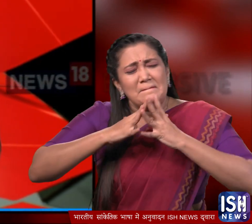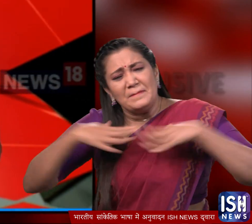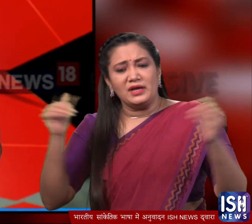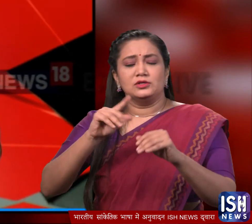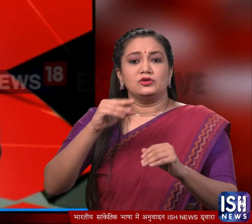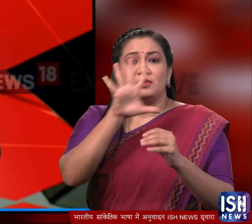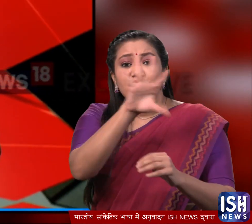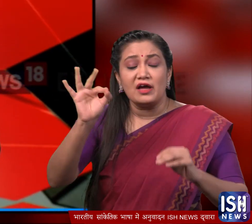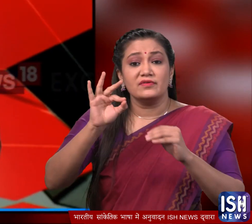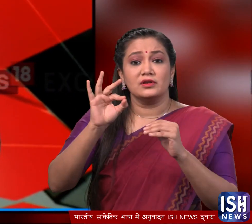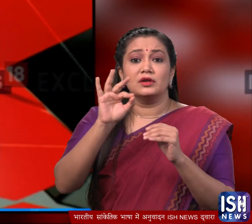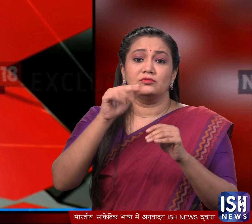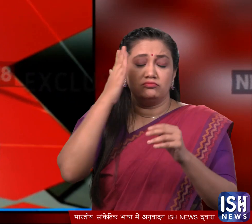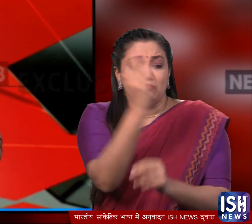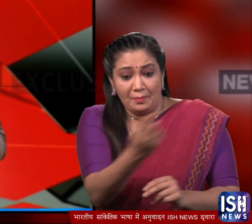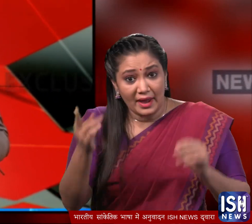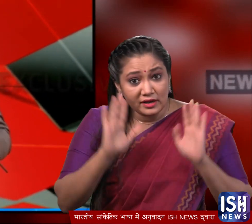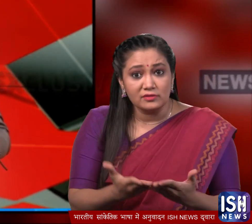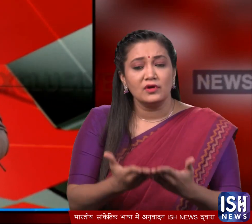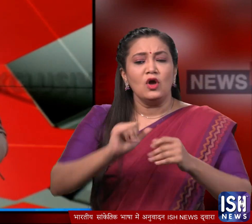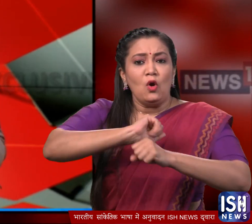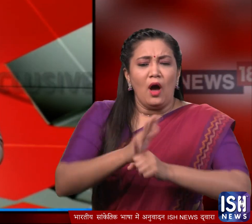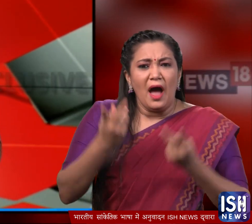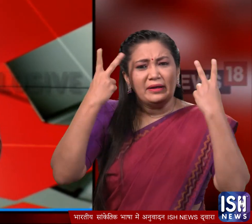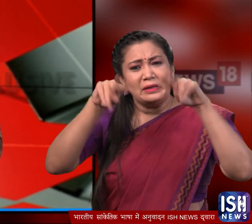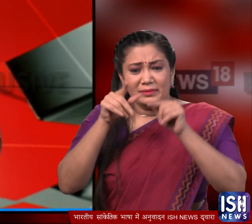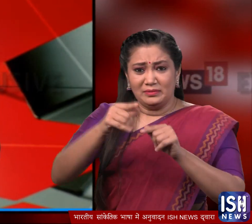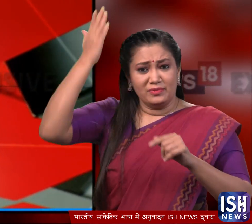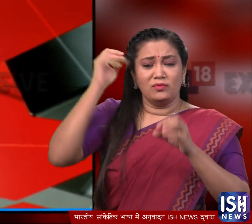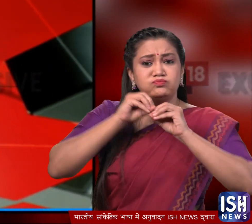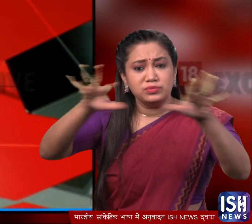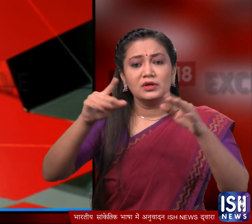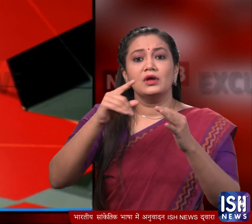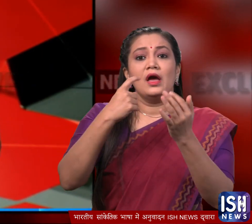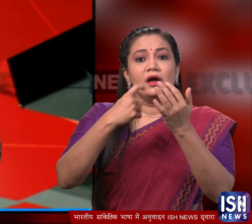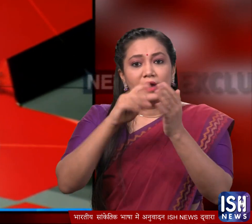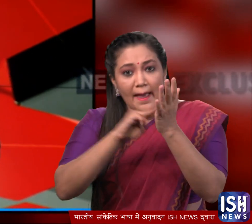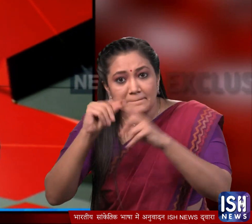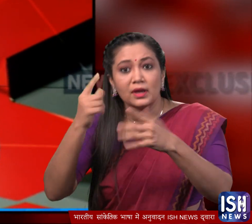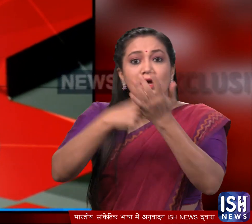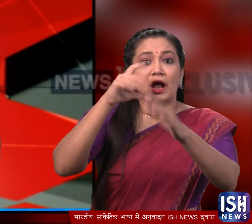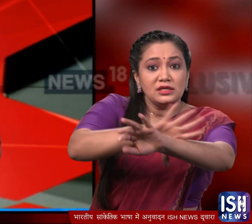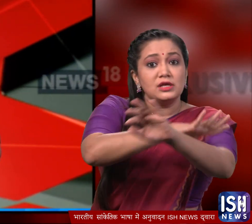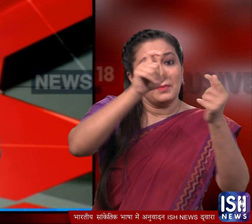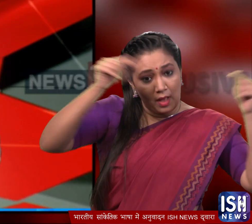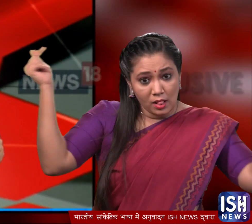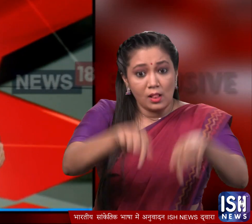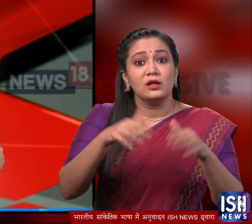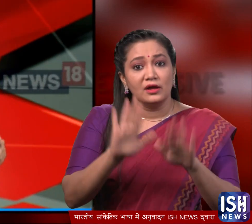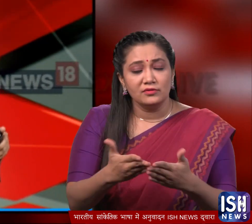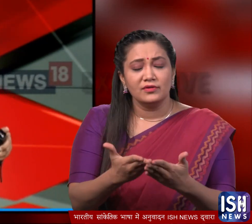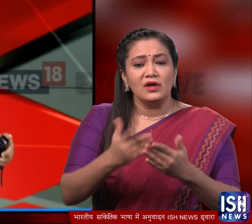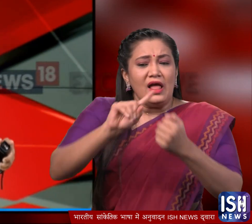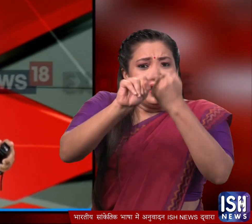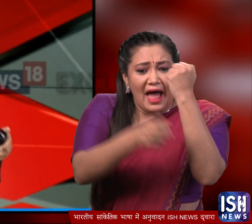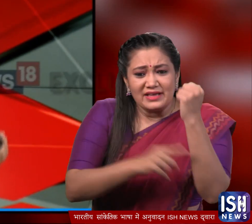500 मरीजों को भर्ती करने की व्यवस्था की गई और कोरोना संकट गंभीर होने पर यहां मध्य प्रदेश और राजस्थान के भी मरीज आ रहे थे। इसलिए एक दिन पहले जब अस्पताल